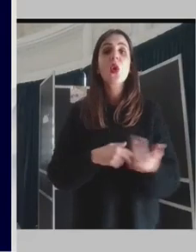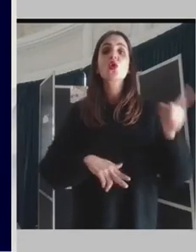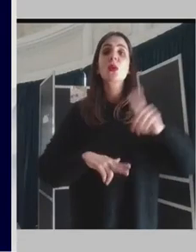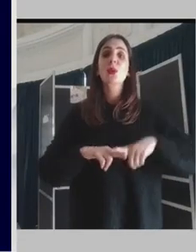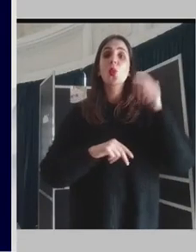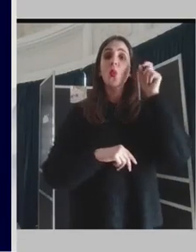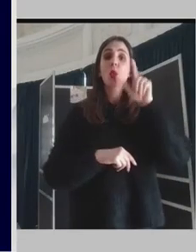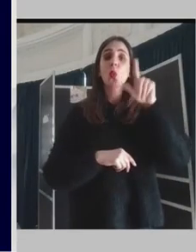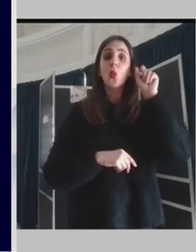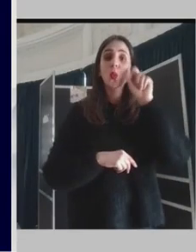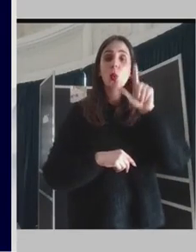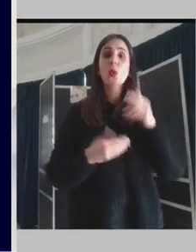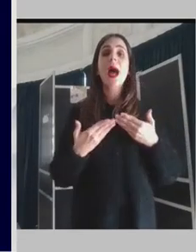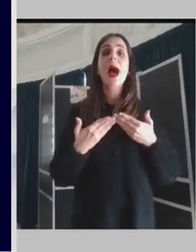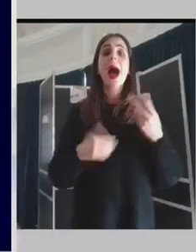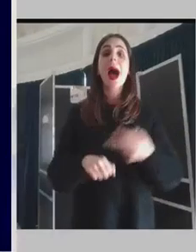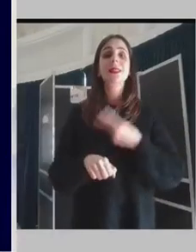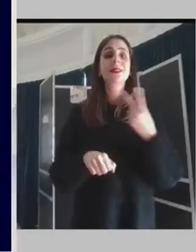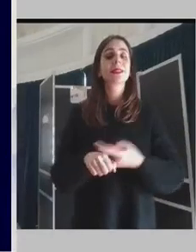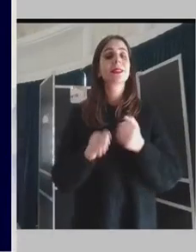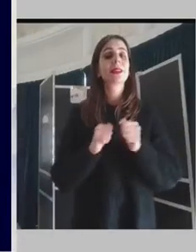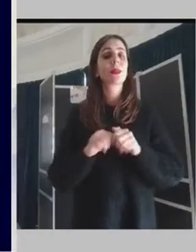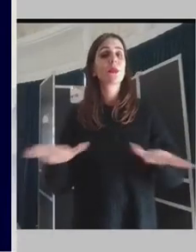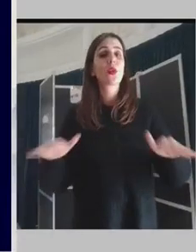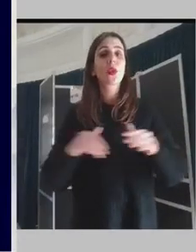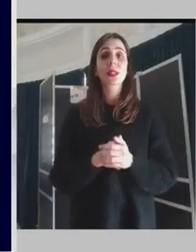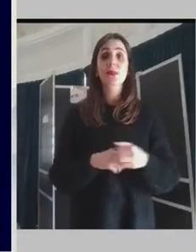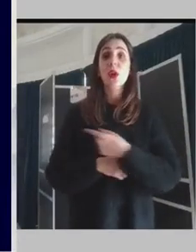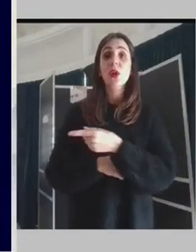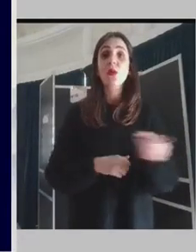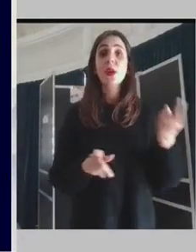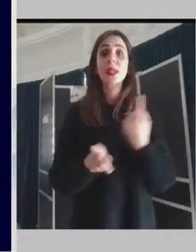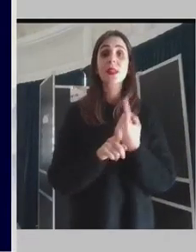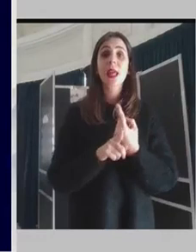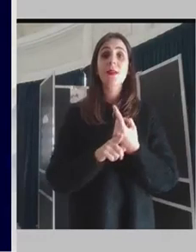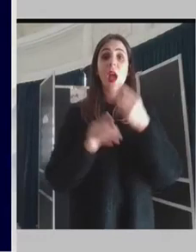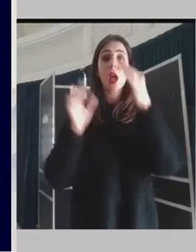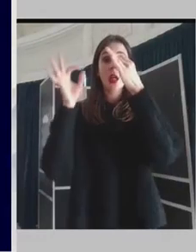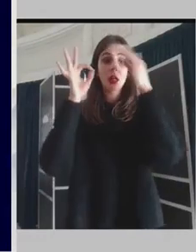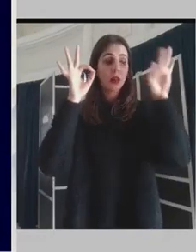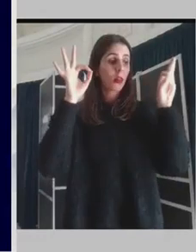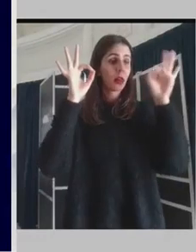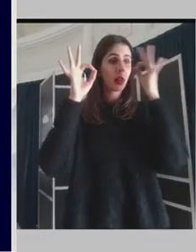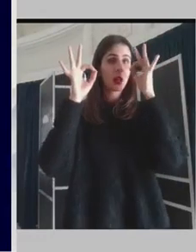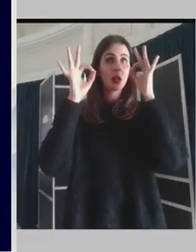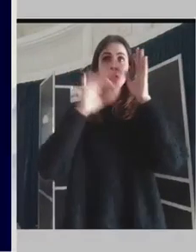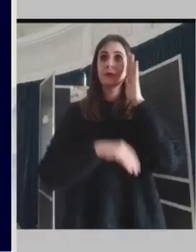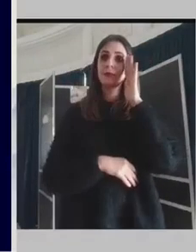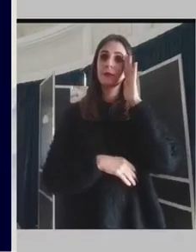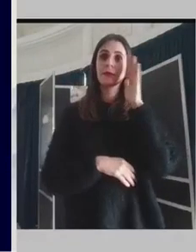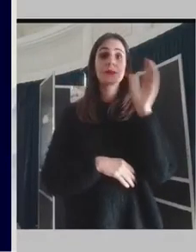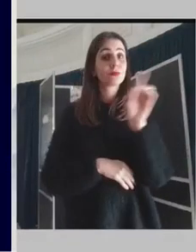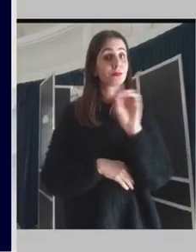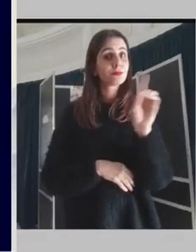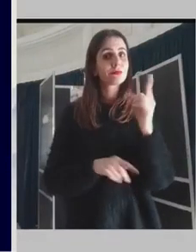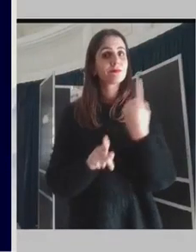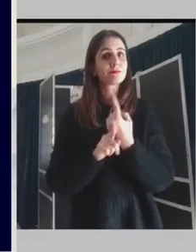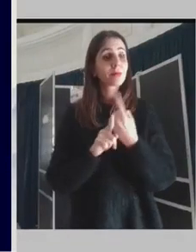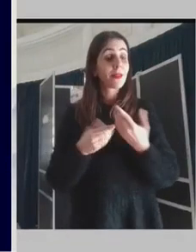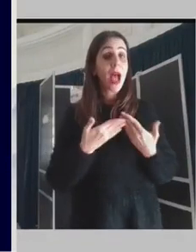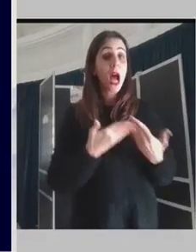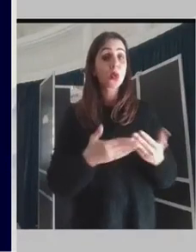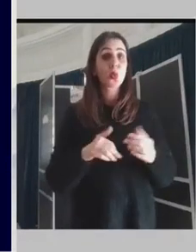cultura dell'assistenza, del non girarsi dall'altra parte, ma a dire, come era scritto